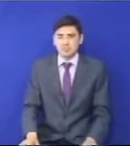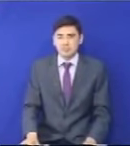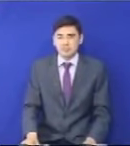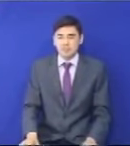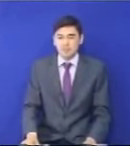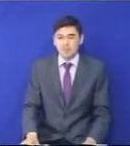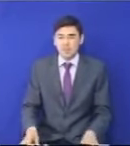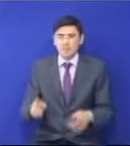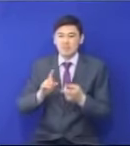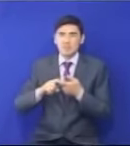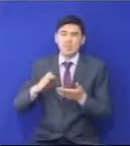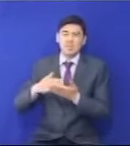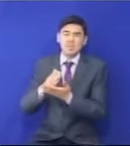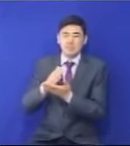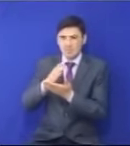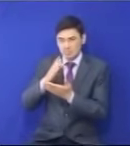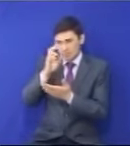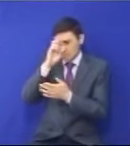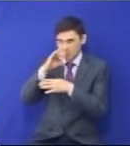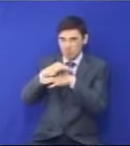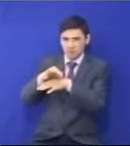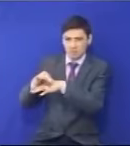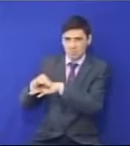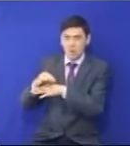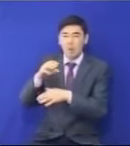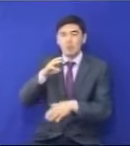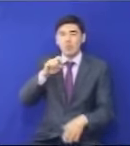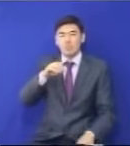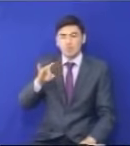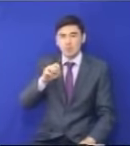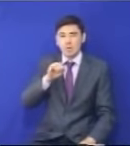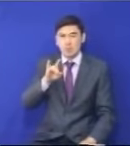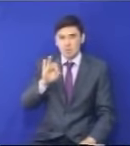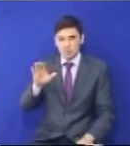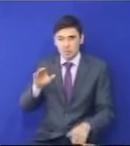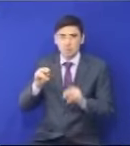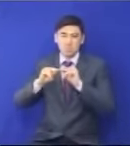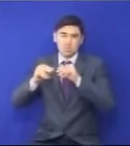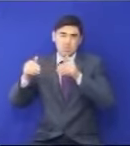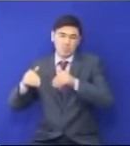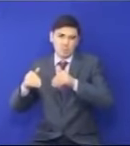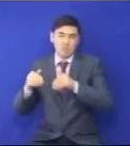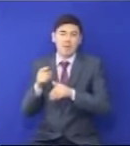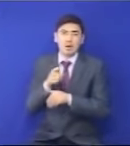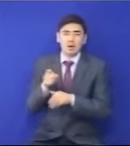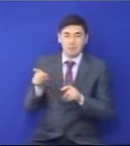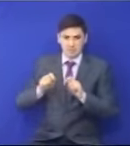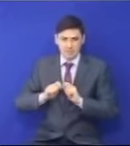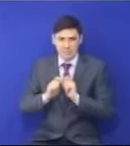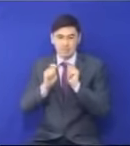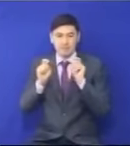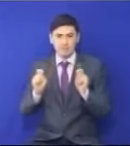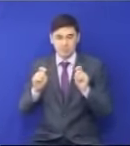Саяси қуғын сүргін құрбандарын еске алу күніне орай Мұхтар Әуезов атындағы педагогикалық колледжде қолдан жасалған қасірет атты дәстүрлі жиын